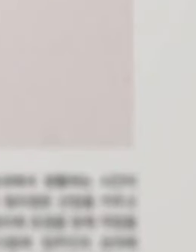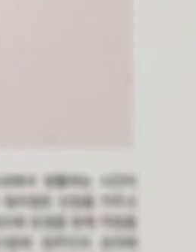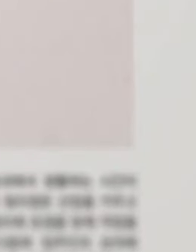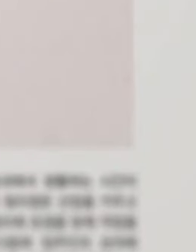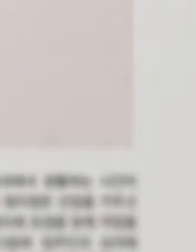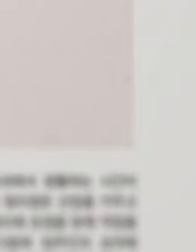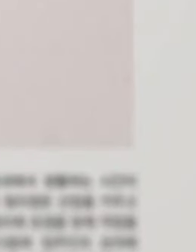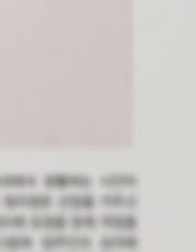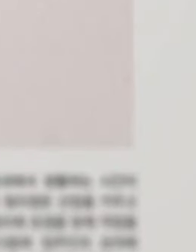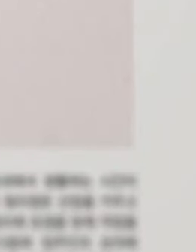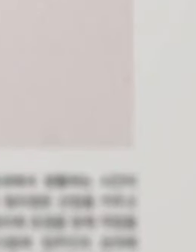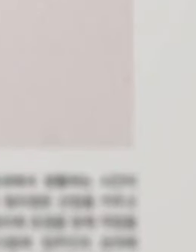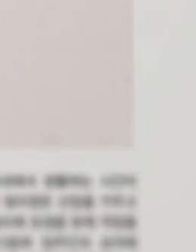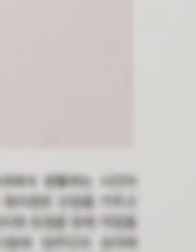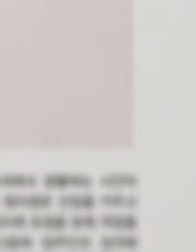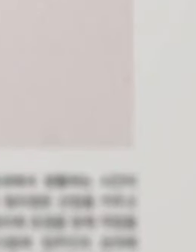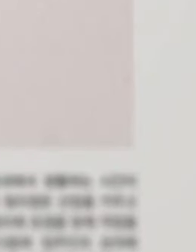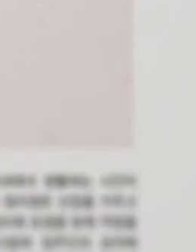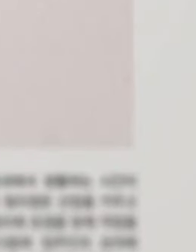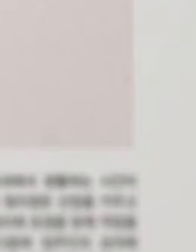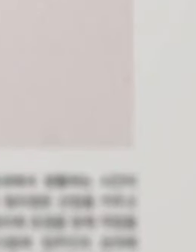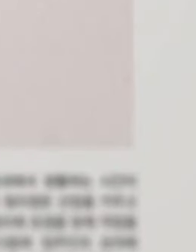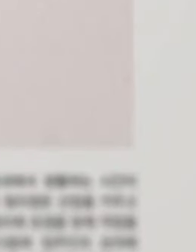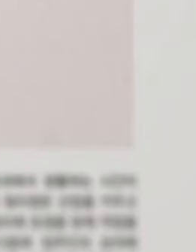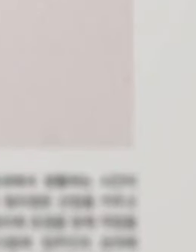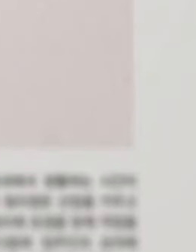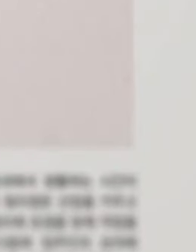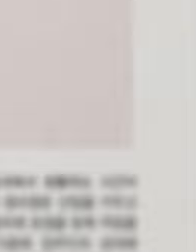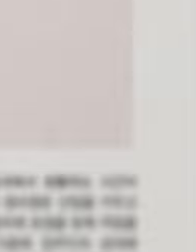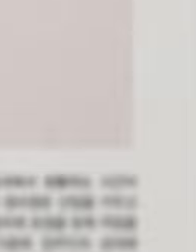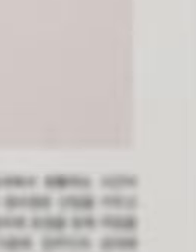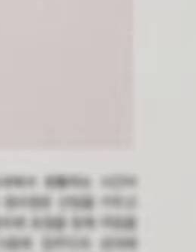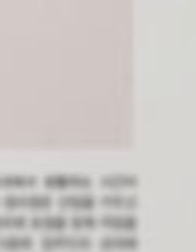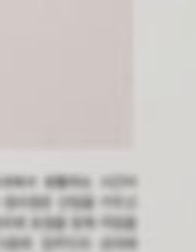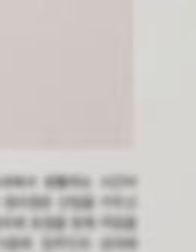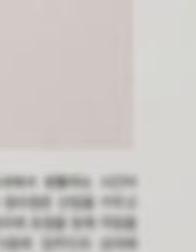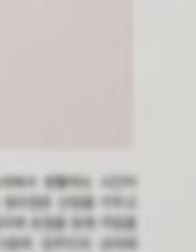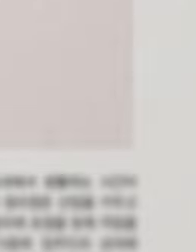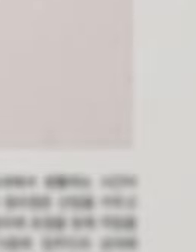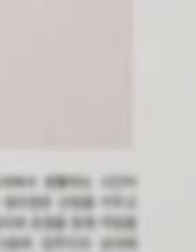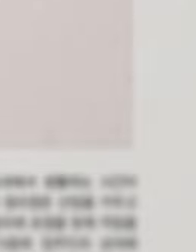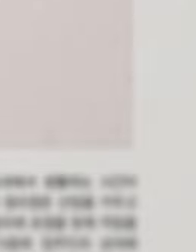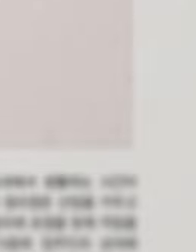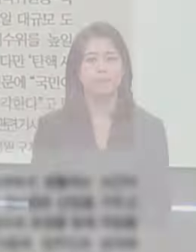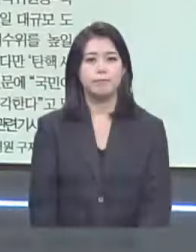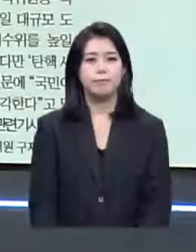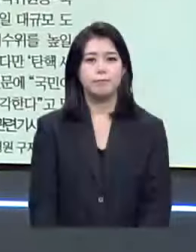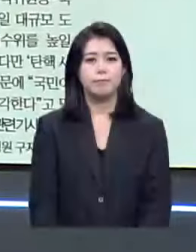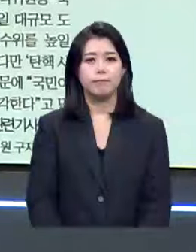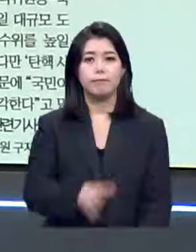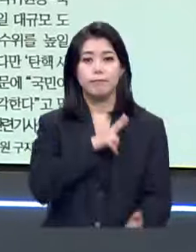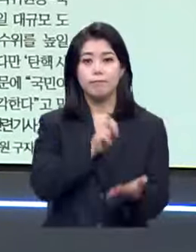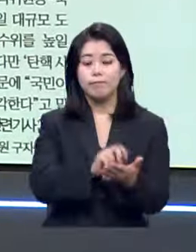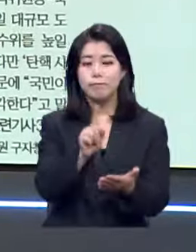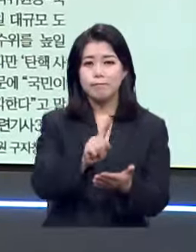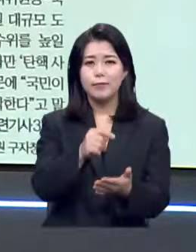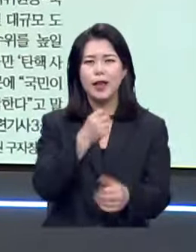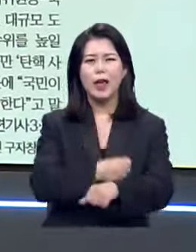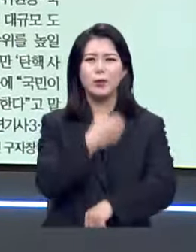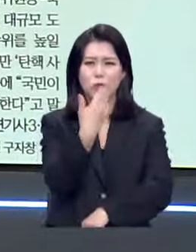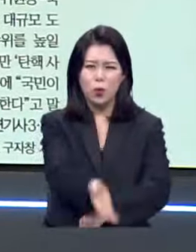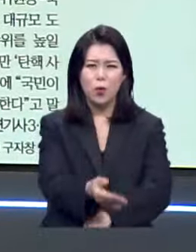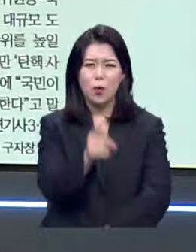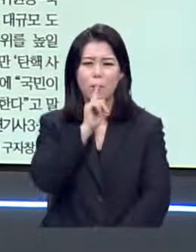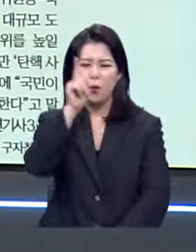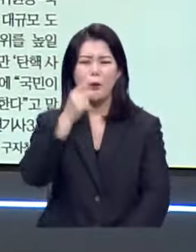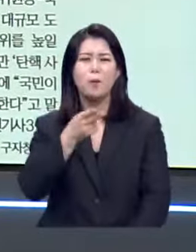드네요 해져라네 보고 없었다라는 겁니다 기사 같이 볼까요 윤 김영선